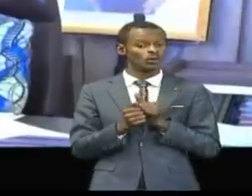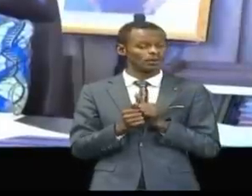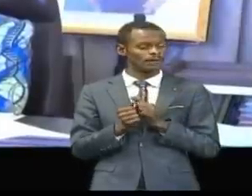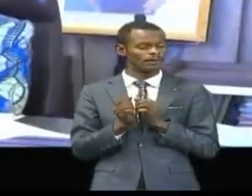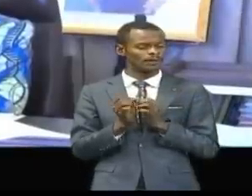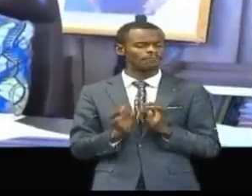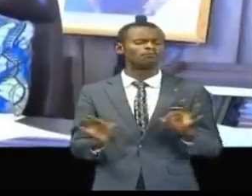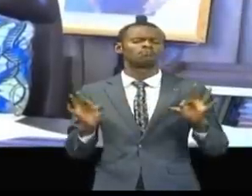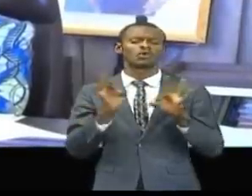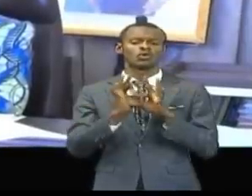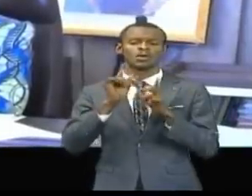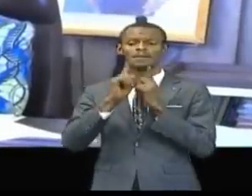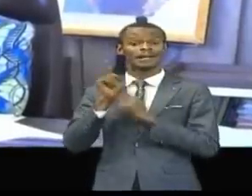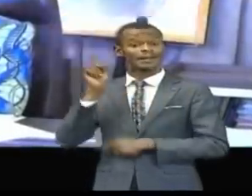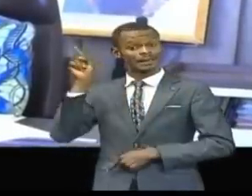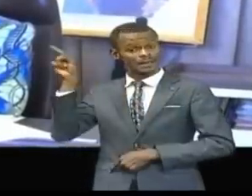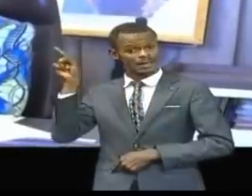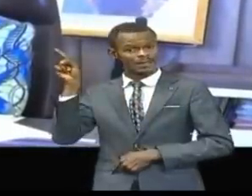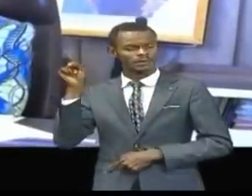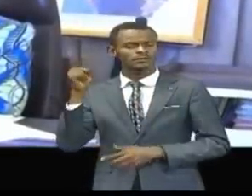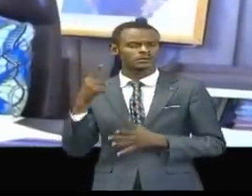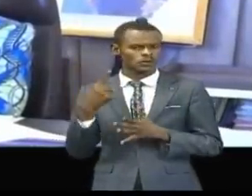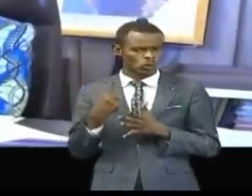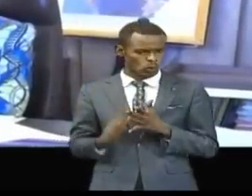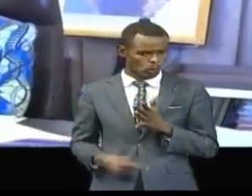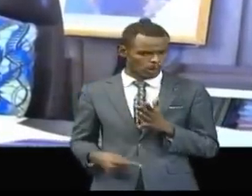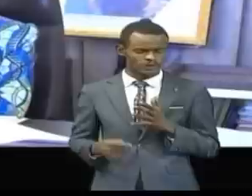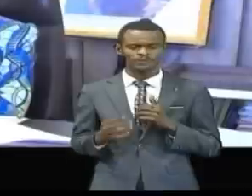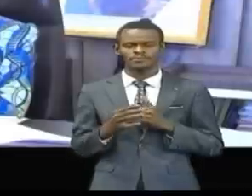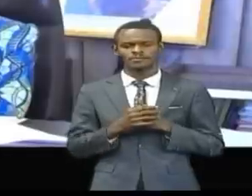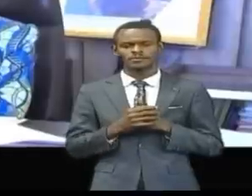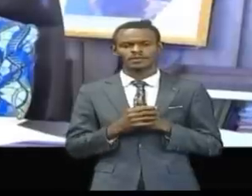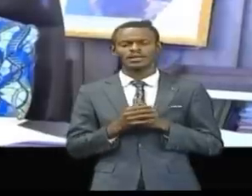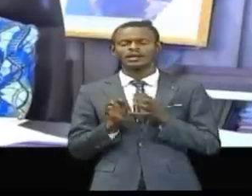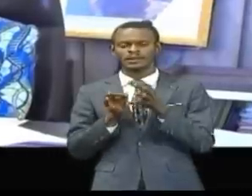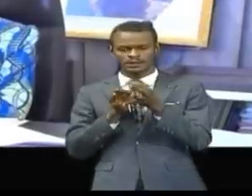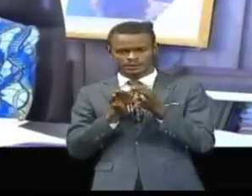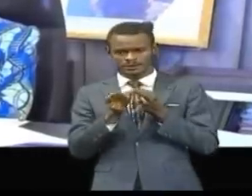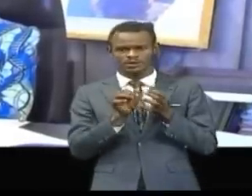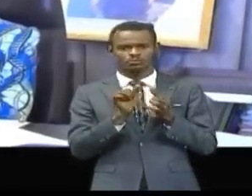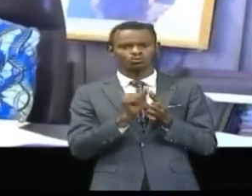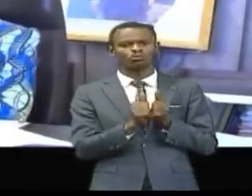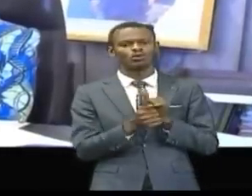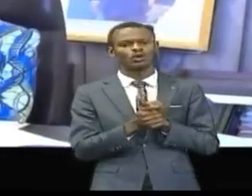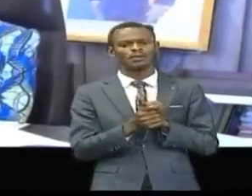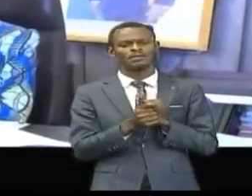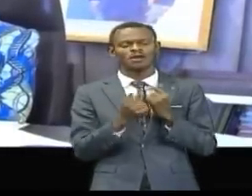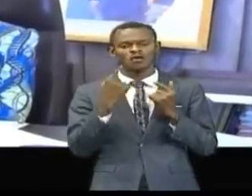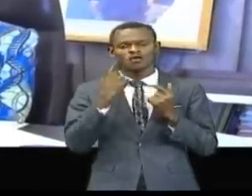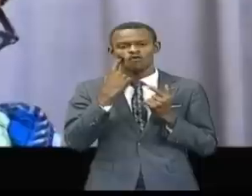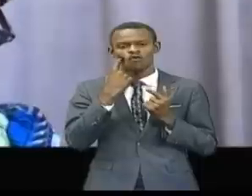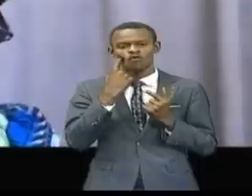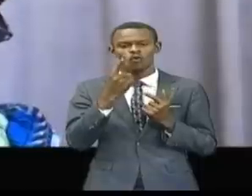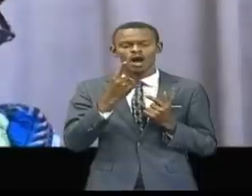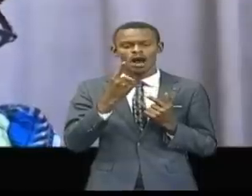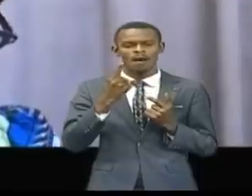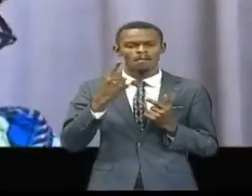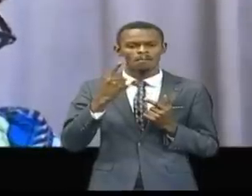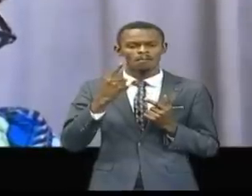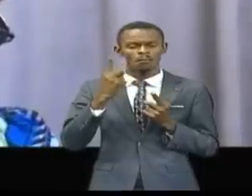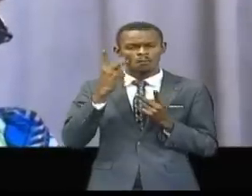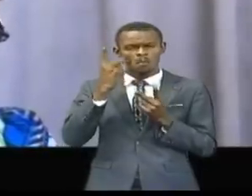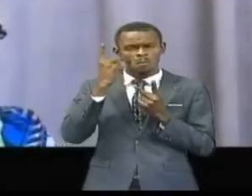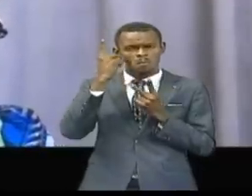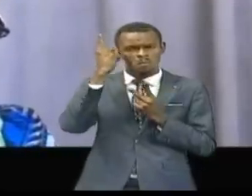lors des différents échanges. Il se rapporte à la perspective d'exploitation de 6